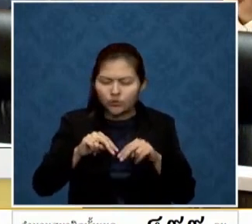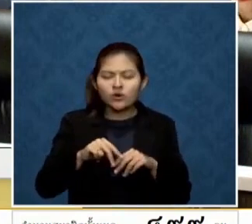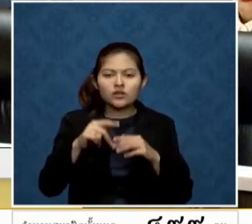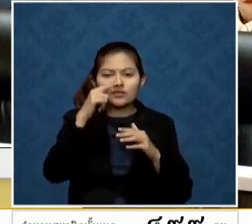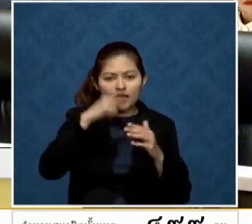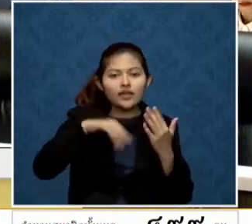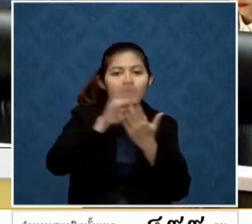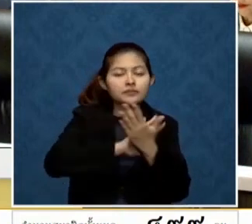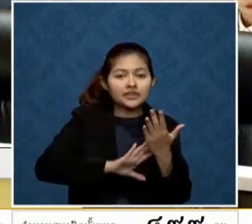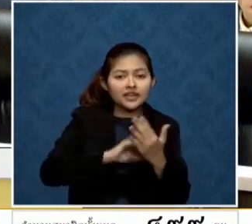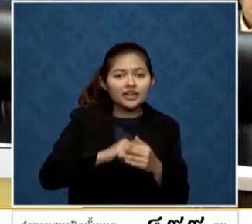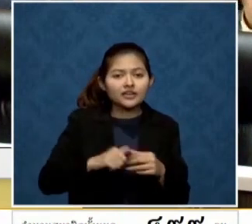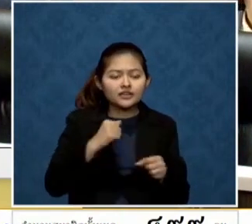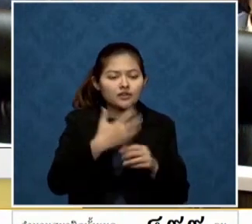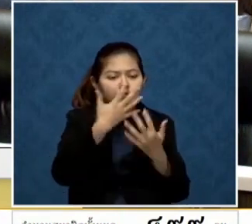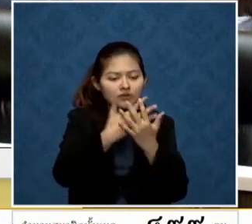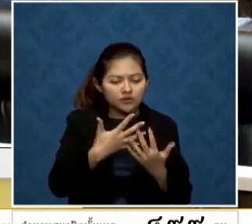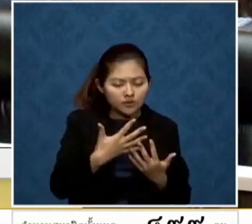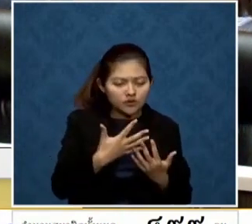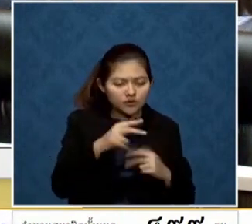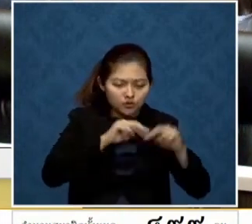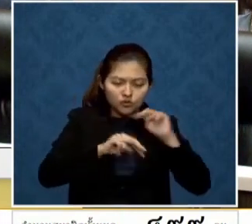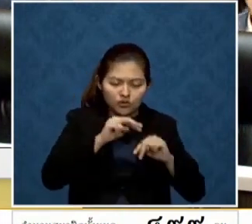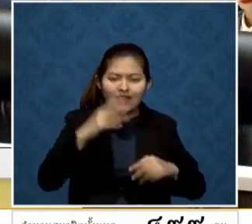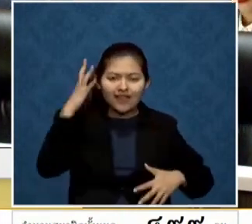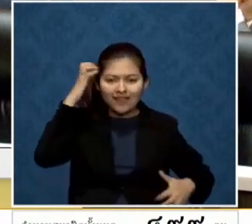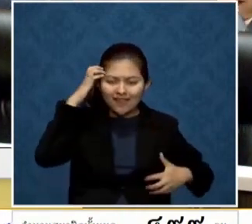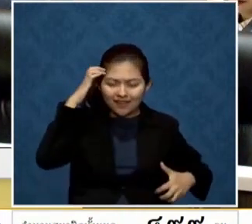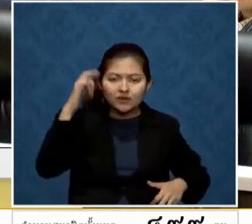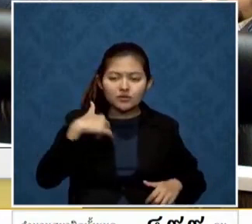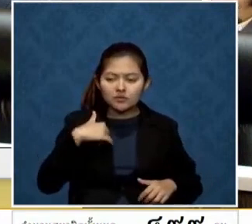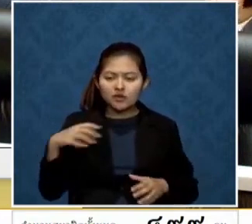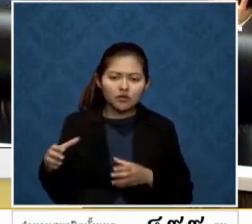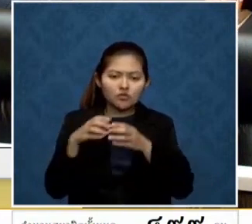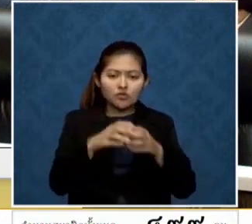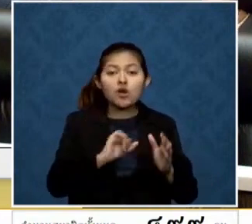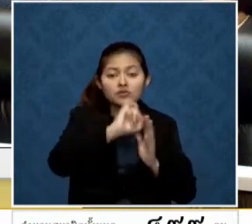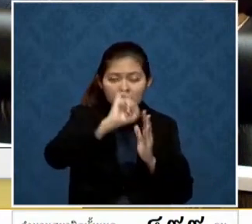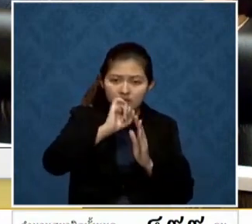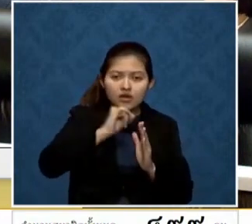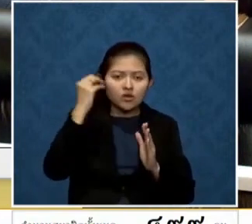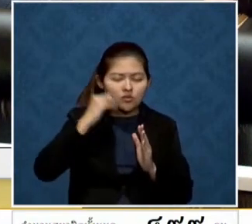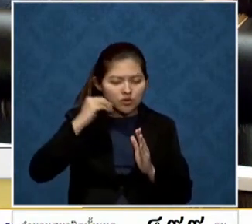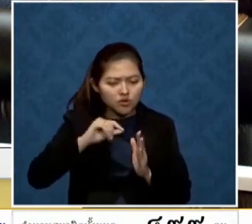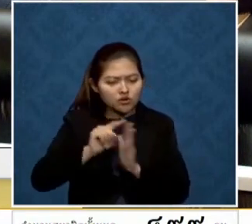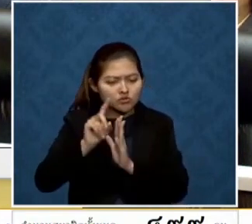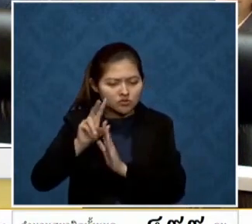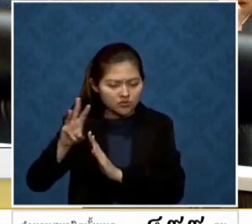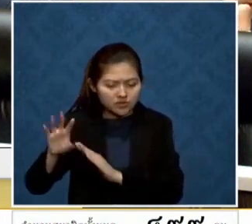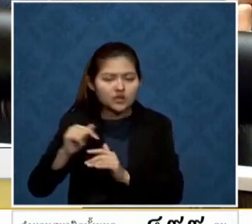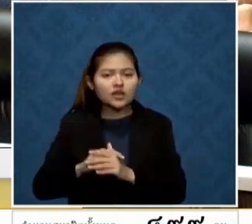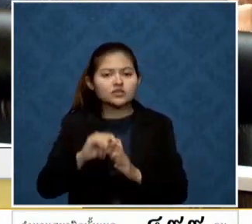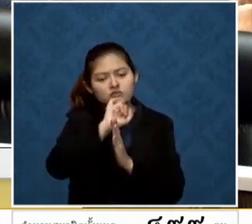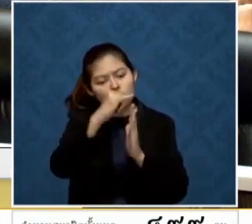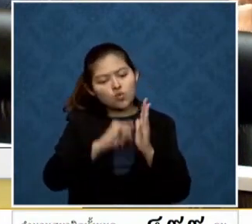ประเทศไทยที่เรียกว่าทำกรงในการดูแลลิงดีๆเนี่ยนะครับผมพาไปไปเชียงใหม่ก็หลายครั้งนะครับไปในจังหวัดอื่นของประเทศ